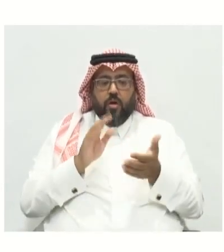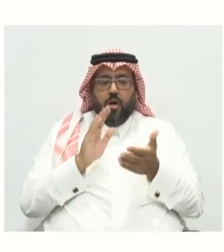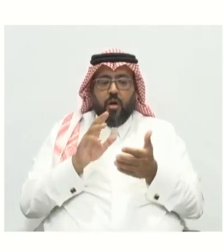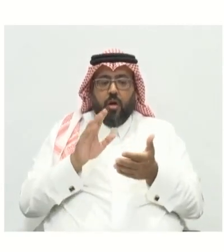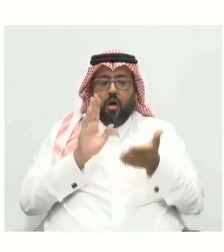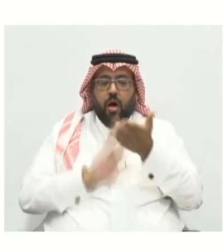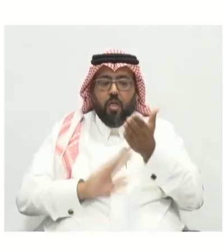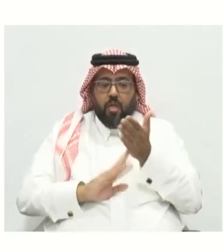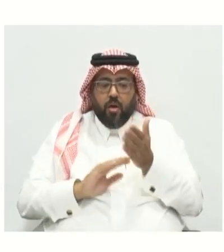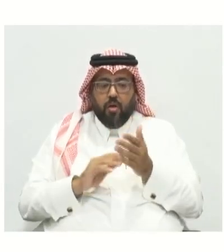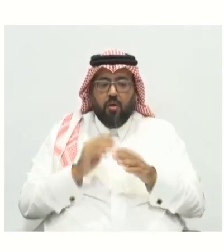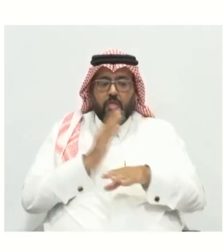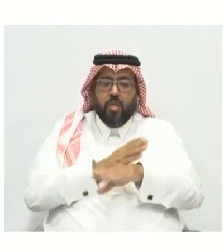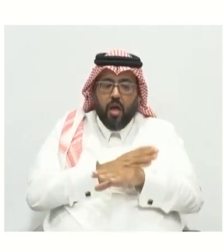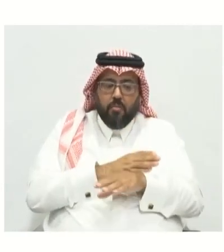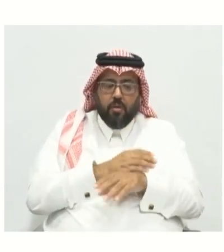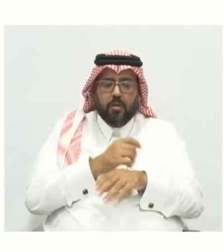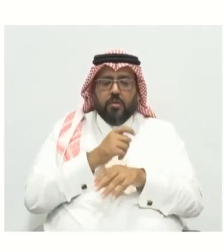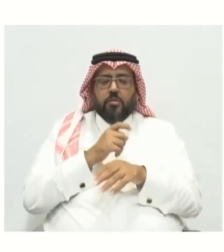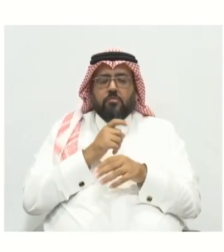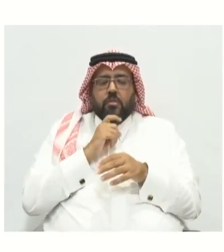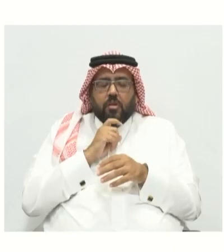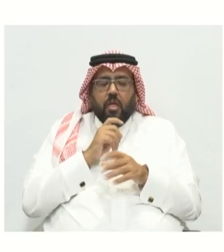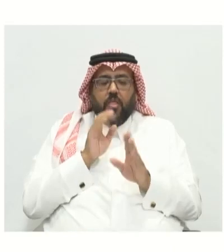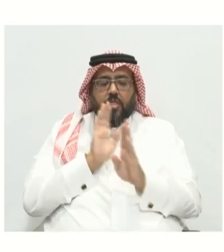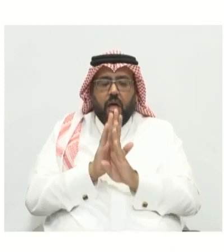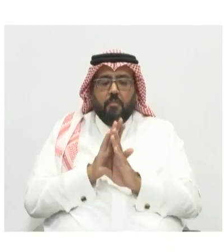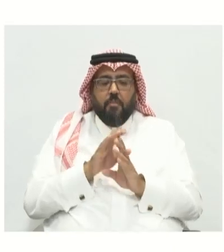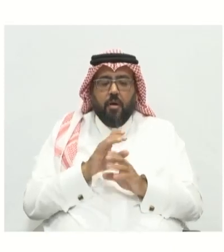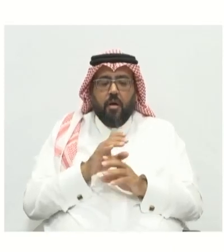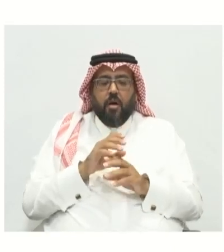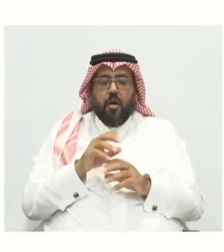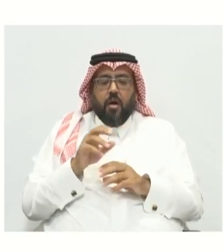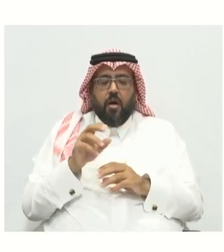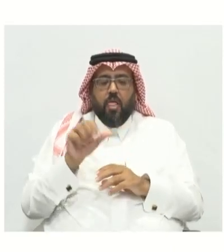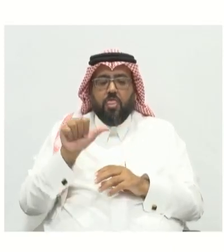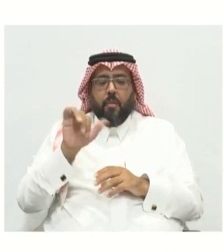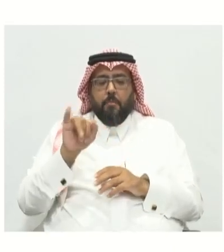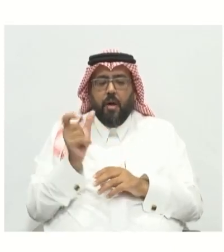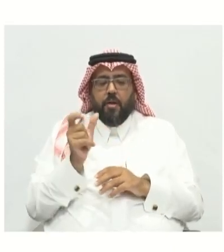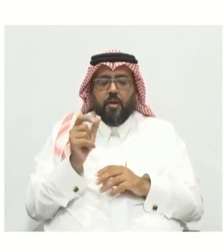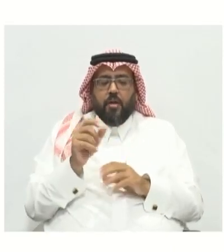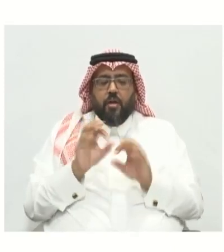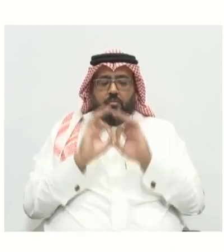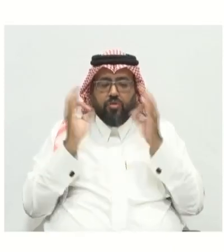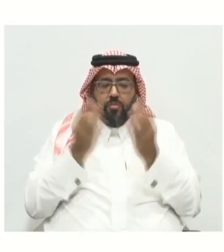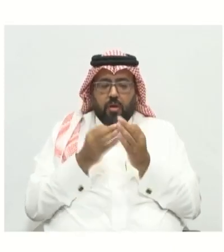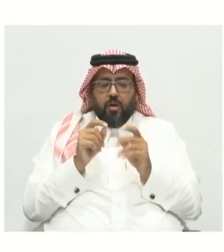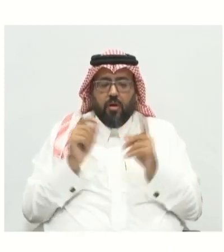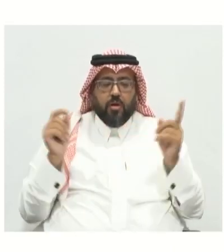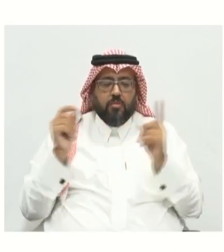هو ان الدوله تدعم نظام الضمان الاجتماعي وتشجع المؤسسات والافراد على الاسام في الاعمال الخيريه